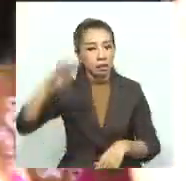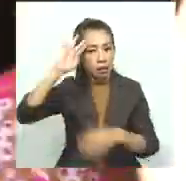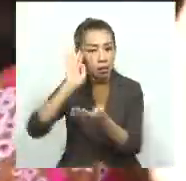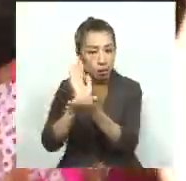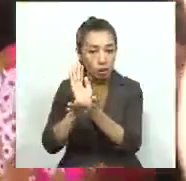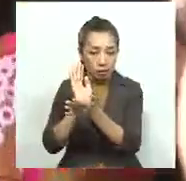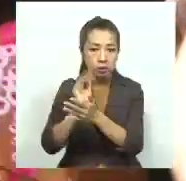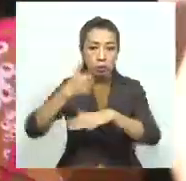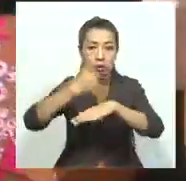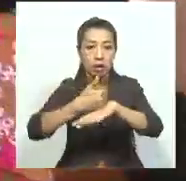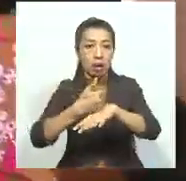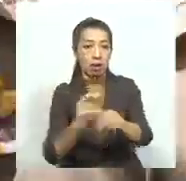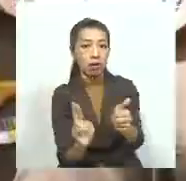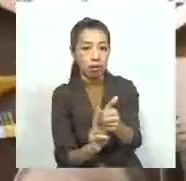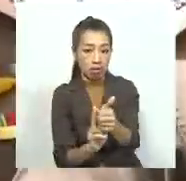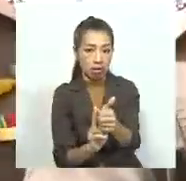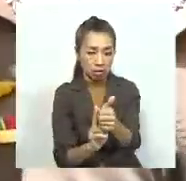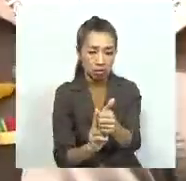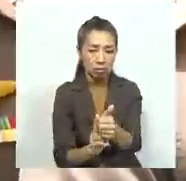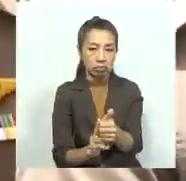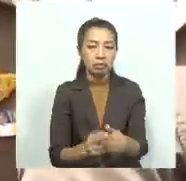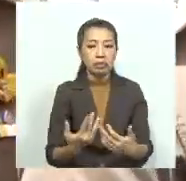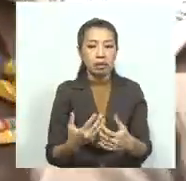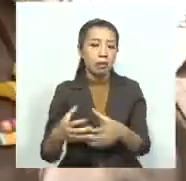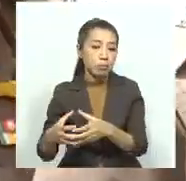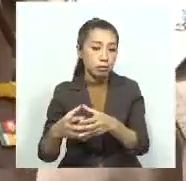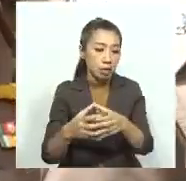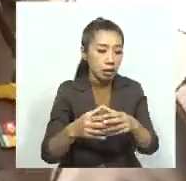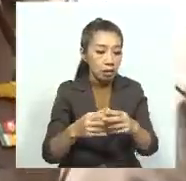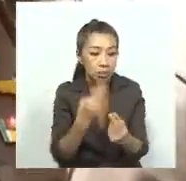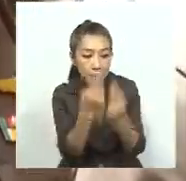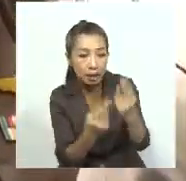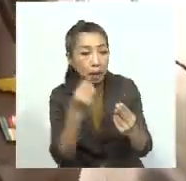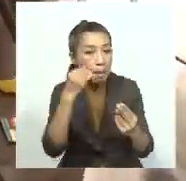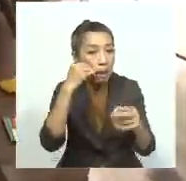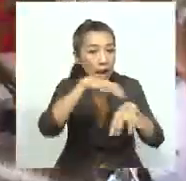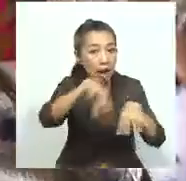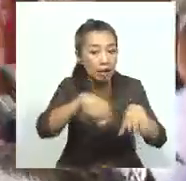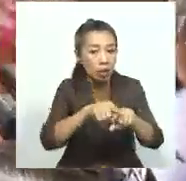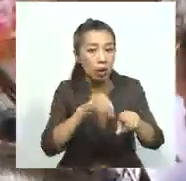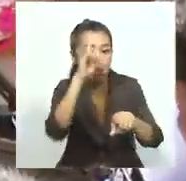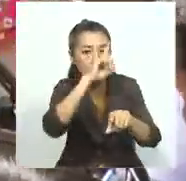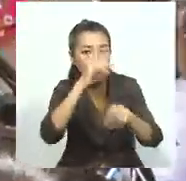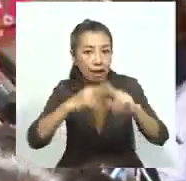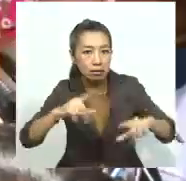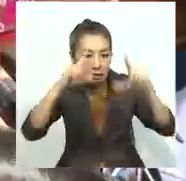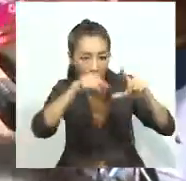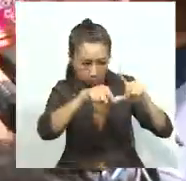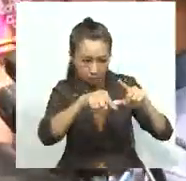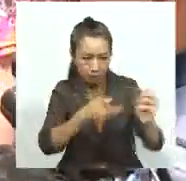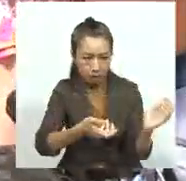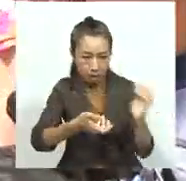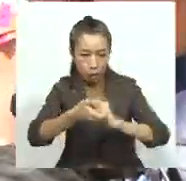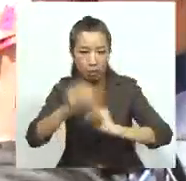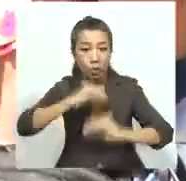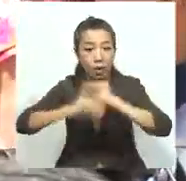ลิมเกียรติศรีวรขันธ์รองผู้บัญชาการตำรวจแห่งชาติไปเยี่ยมบ้านของดารานักแสดงชื่อดังคนหนึ่งเพื่อมาร่วมโครง